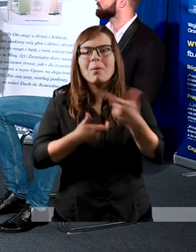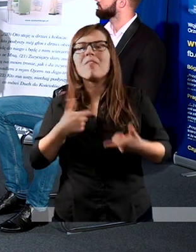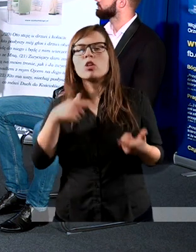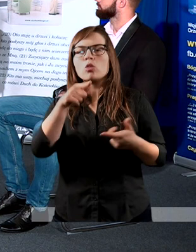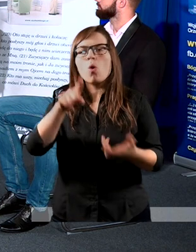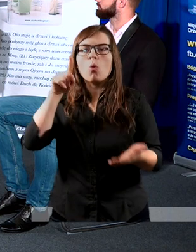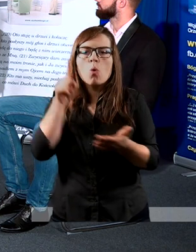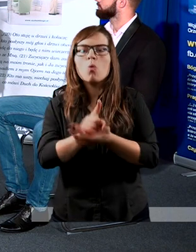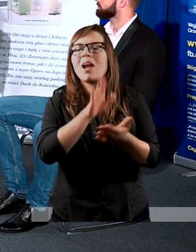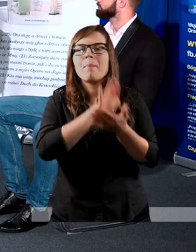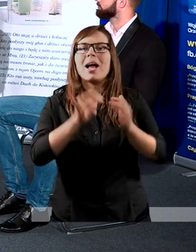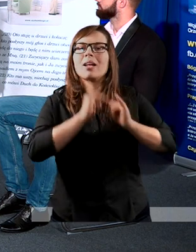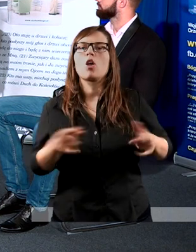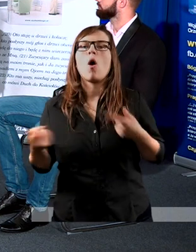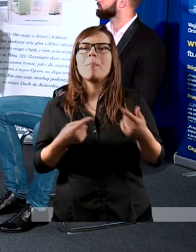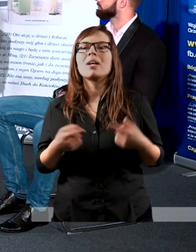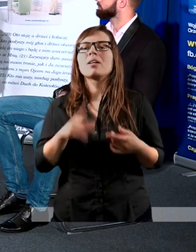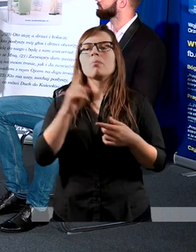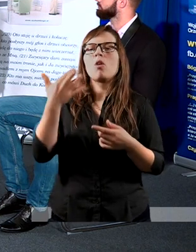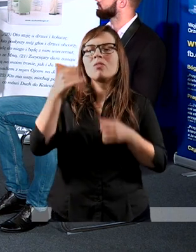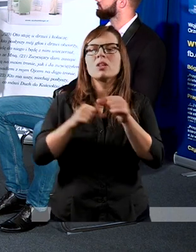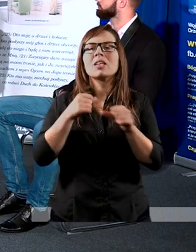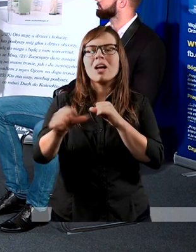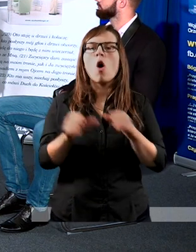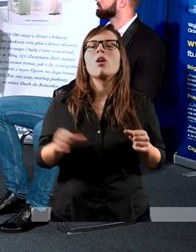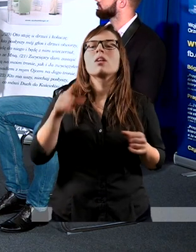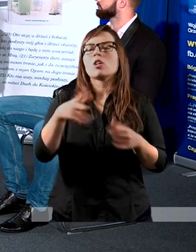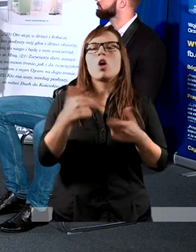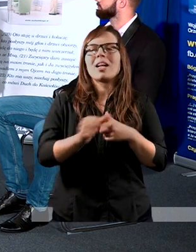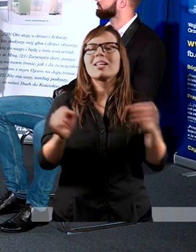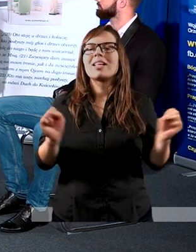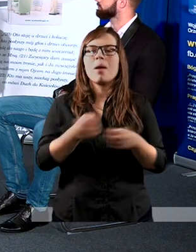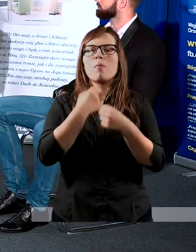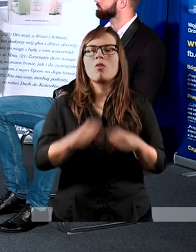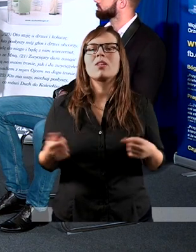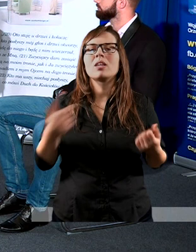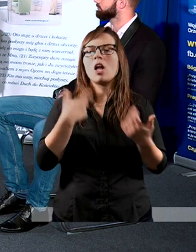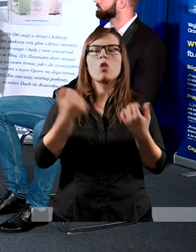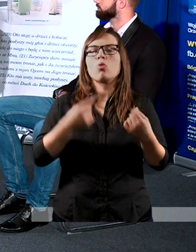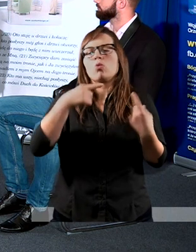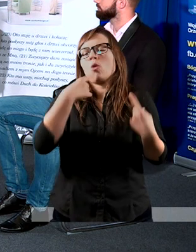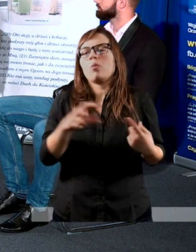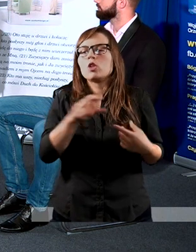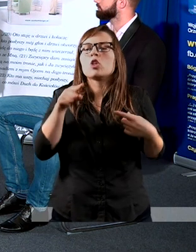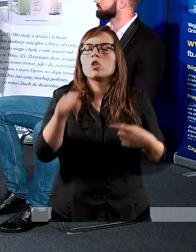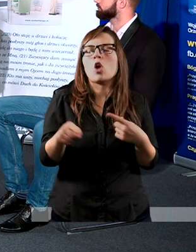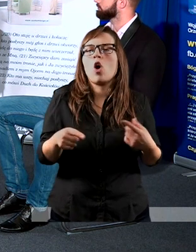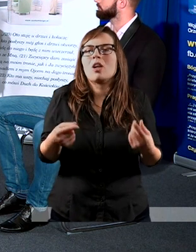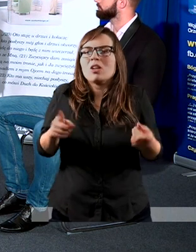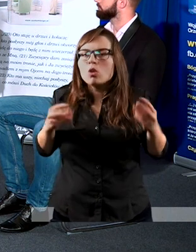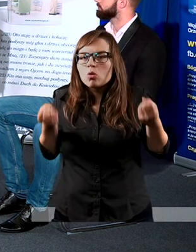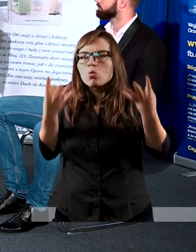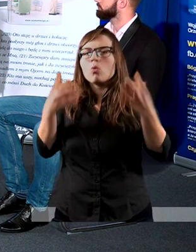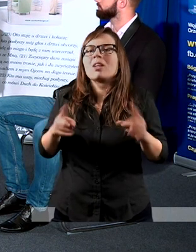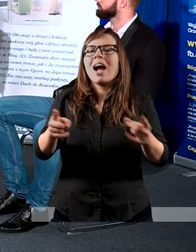sprawiłem, że kolano przestało boleć. Jak poszedłem po 2 tygodniach, lekarz powiedział, że to jest no, niemożliwe. Więc trudno powiedzieć, czy to